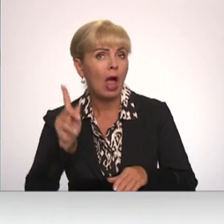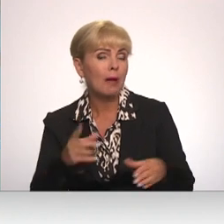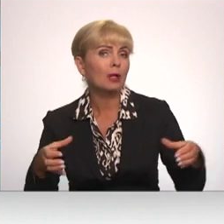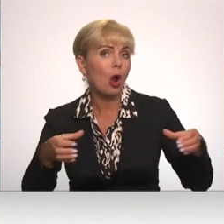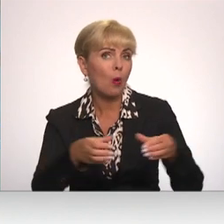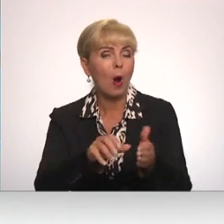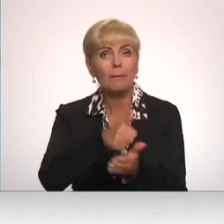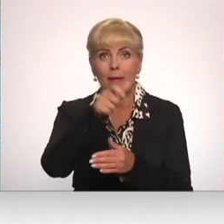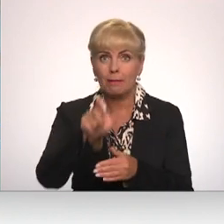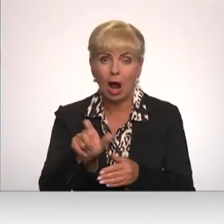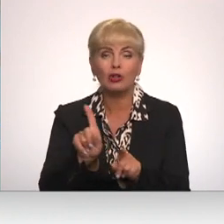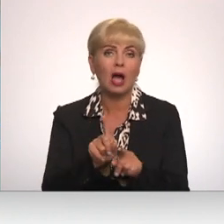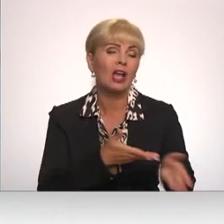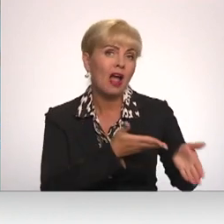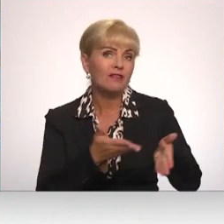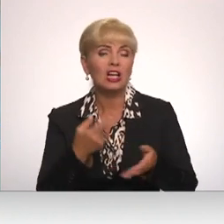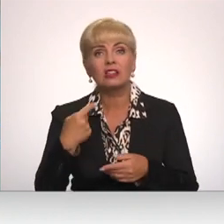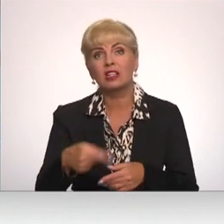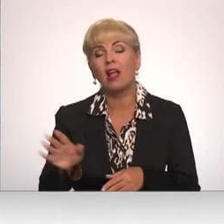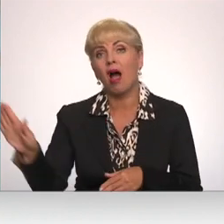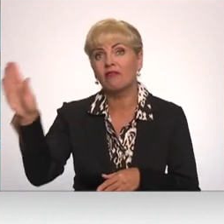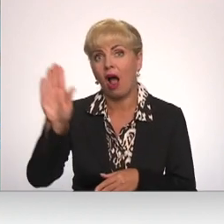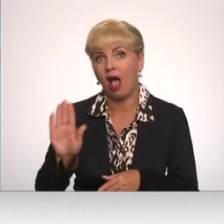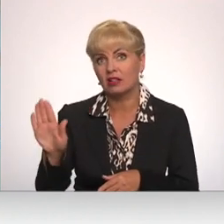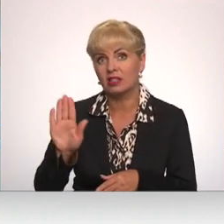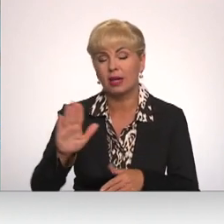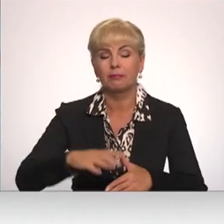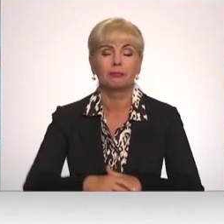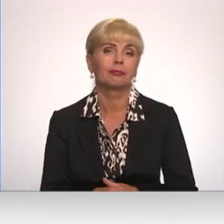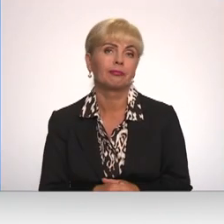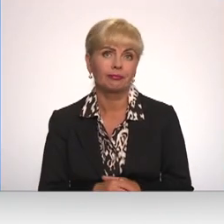pārstāvi, gan viesi no citām valstīm. Vairāk Vitas Ānstretes reportāžā.